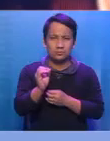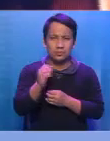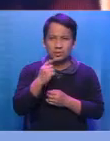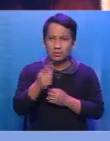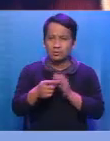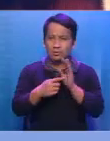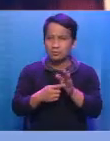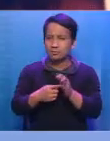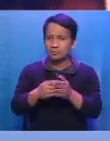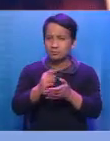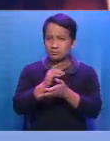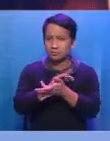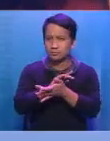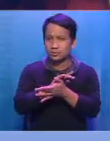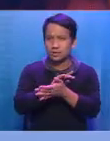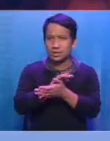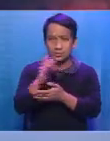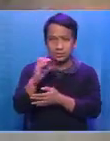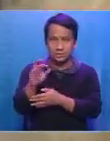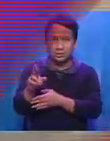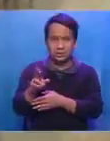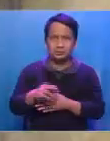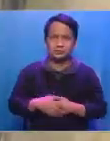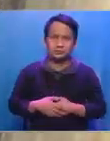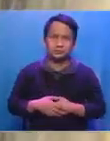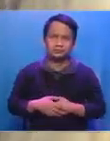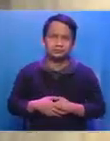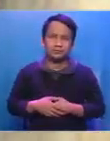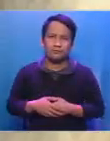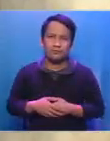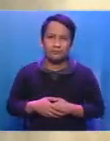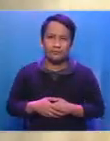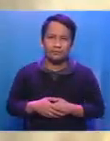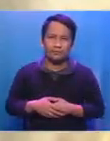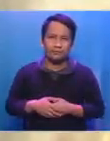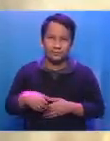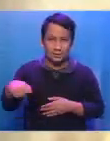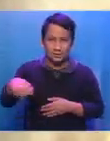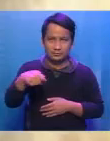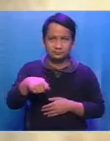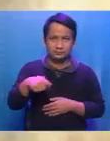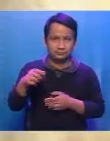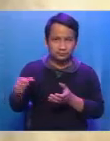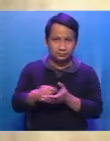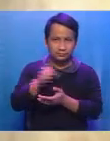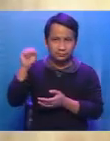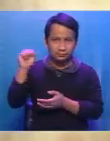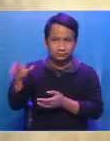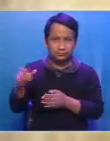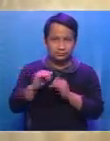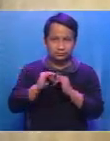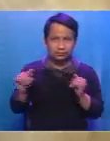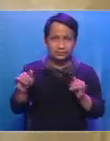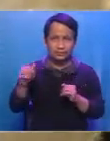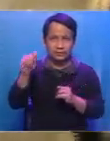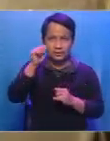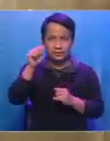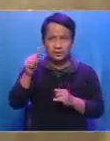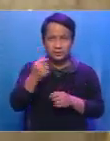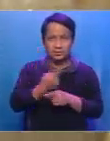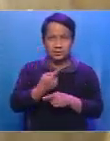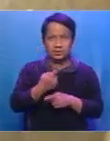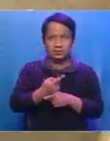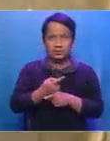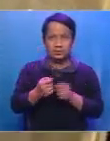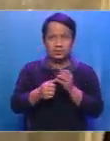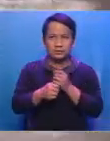frontline ng balitang yan, si Romel Lopez. Kung hindi sa Arenola, sa ilog ang takbo ng mga kagaya ni Apple sa oras ng tawag